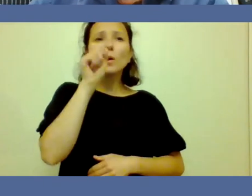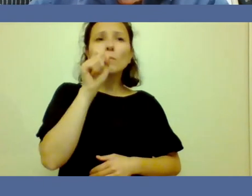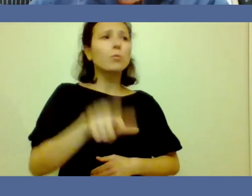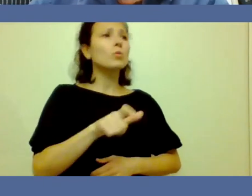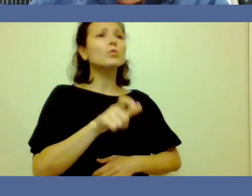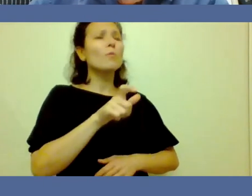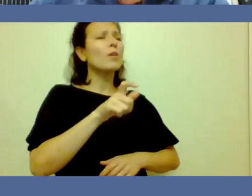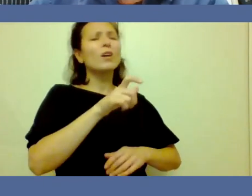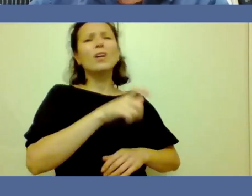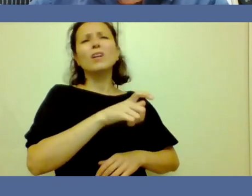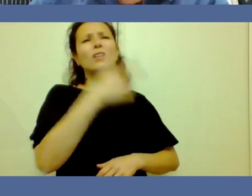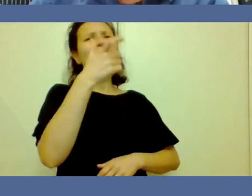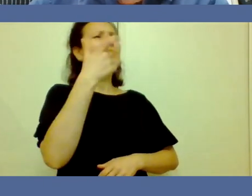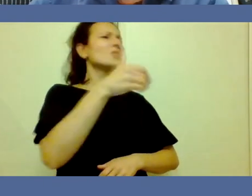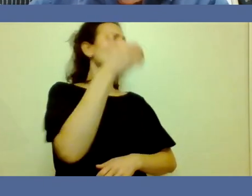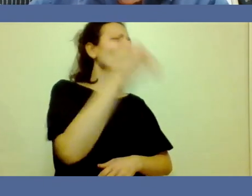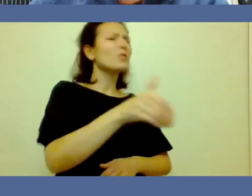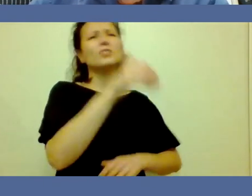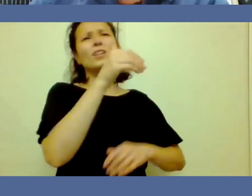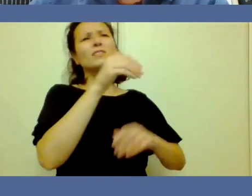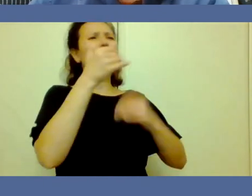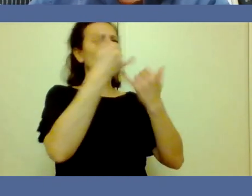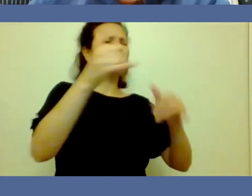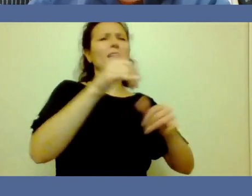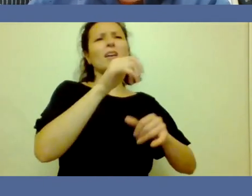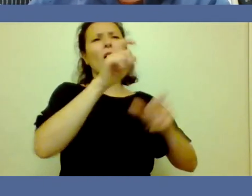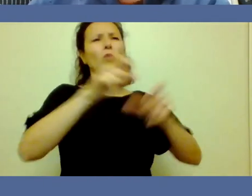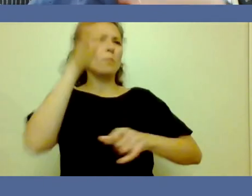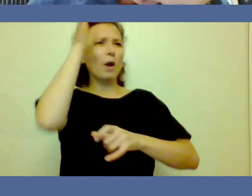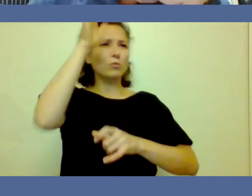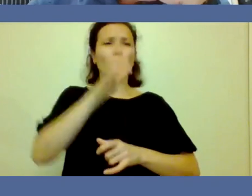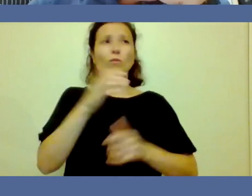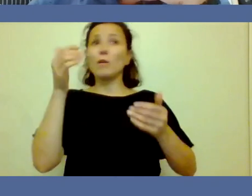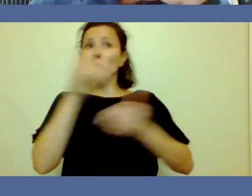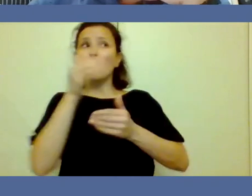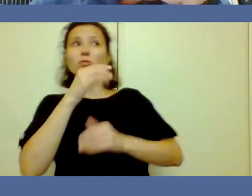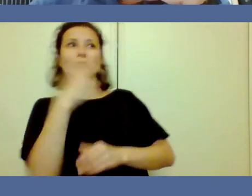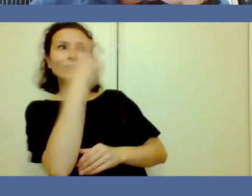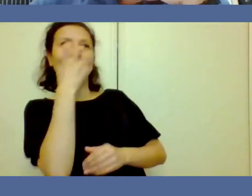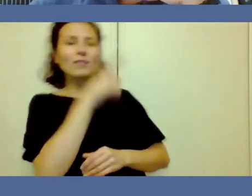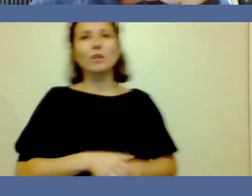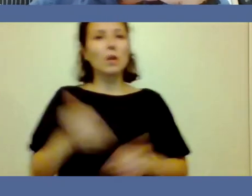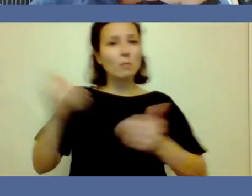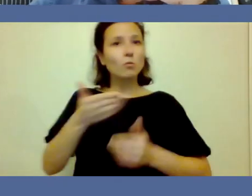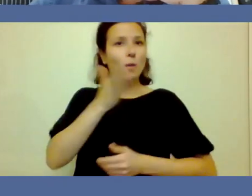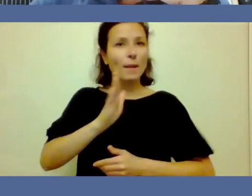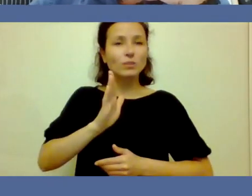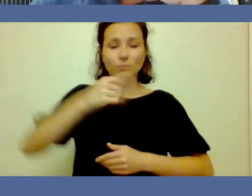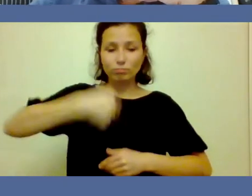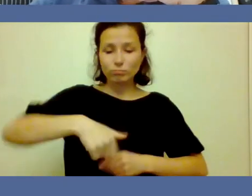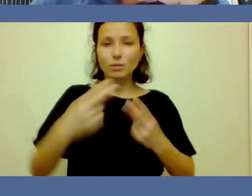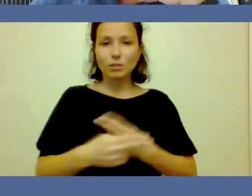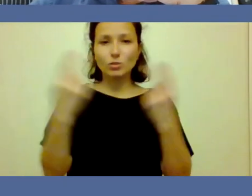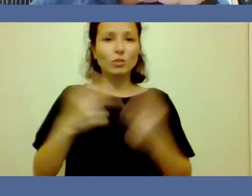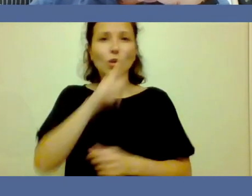autorów, którzy mogą was zainteresować. Tak? I mam tego świadomość. I może przyjść taki dzień, że ludzie nie